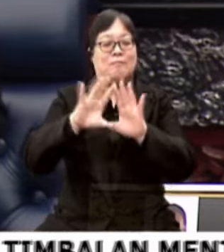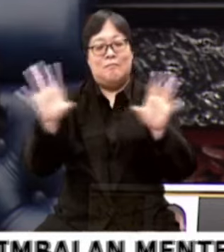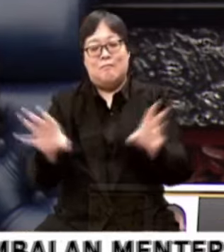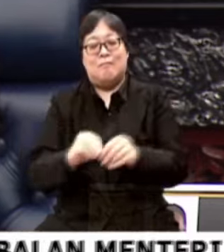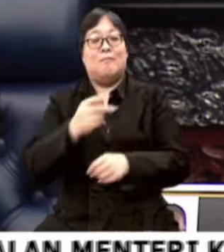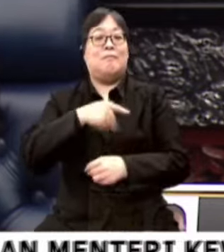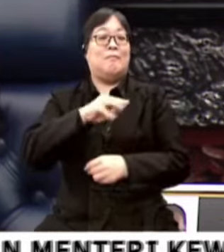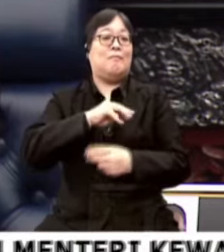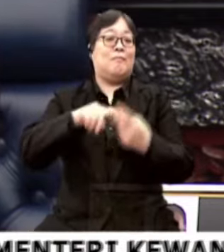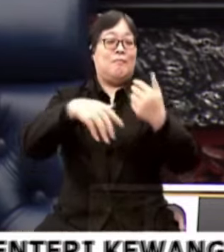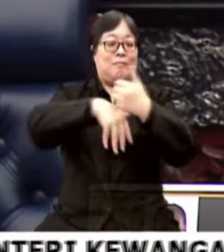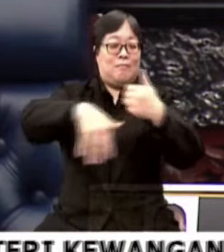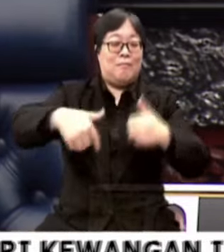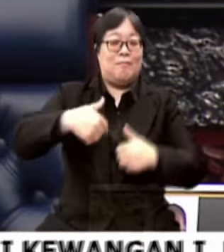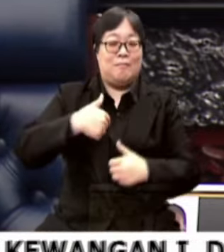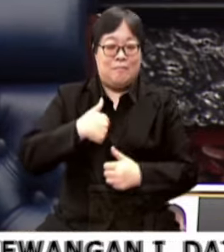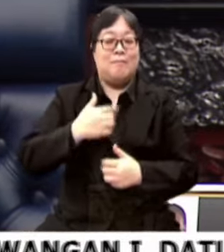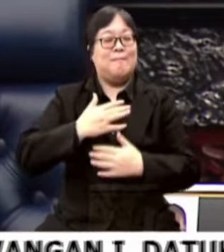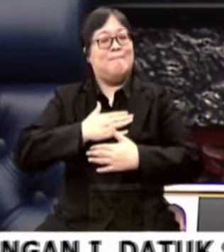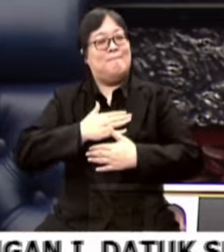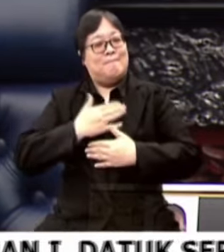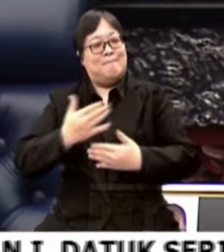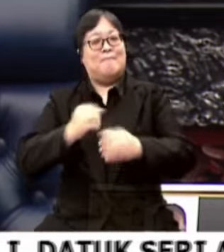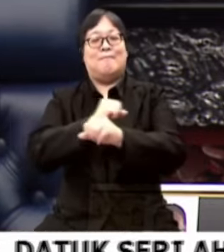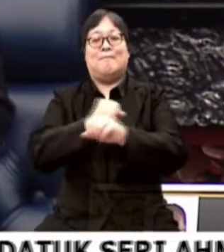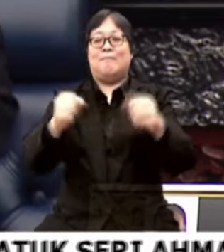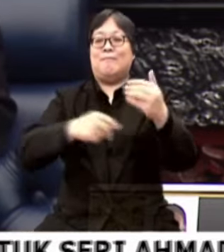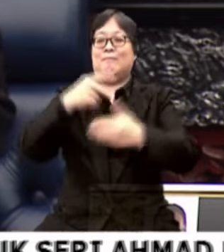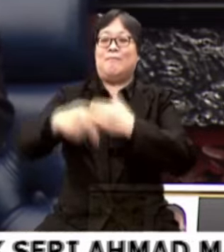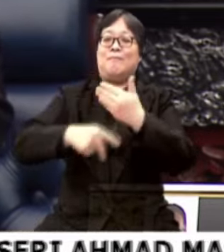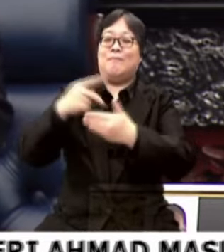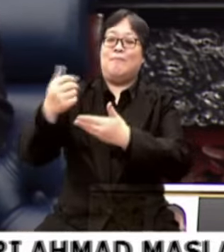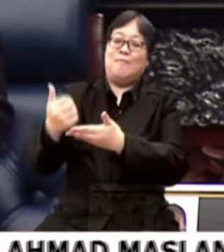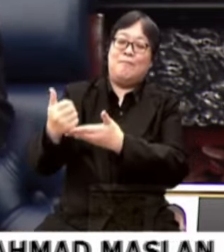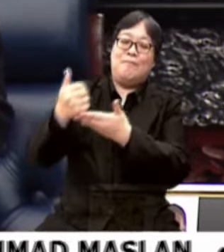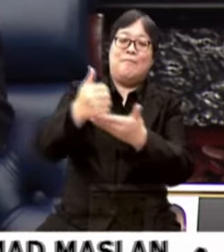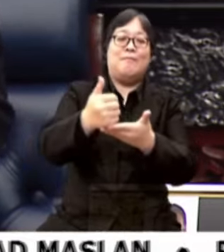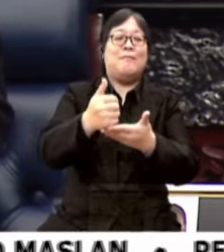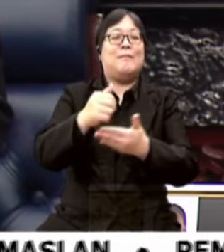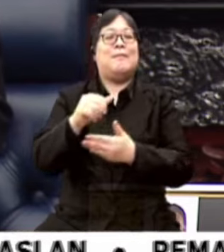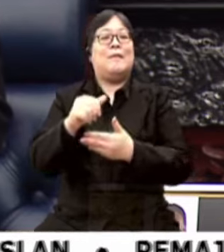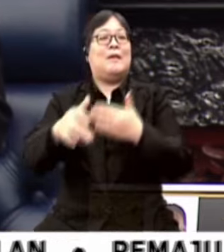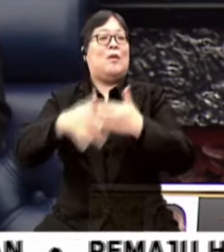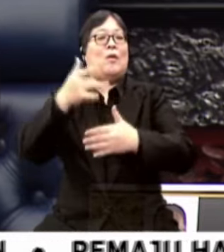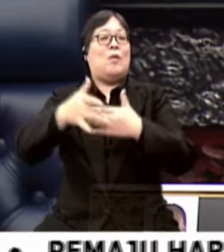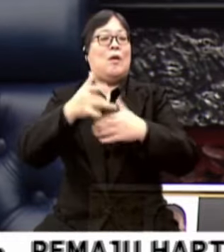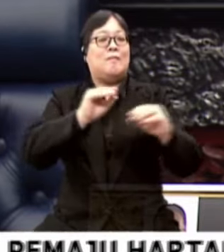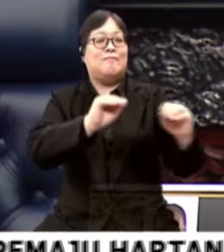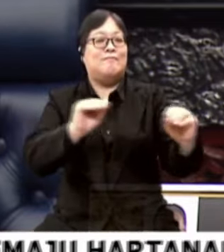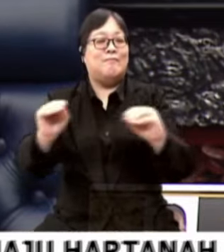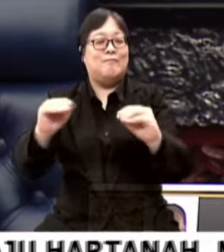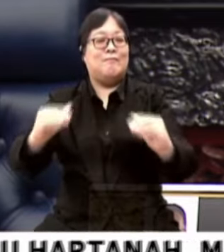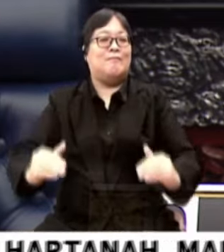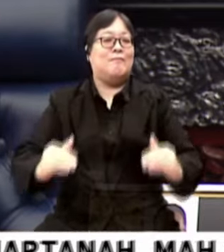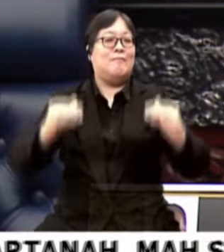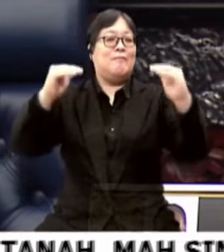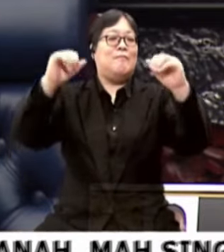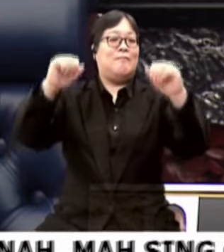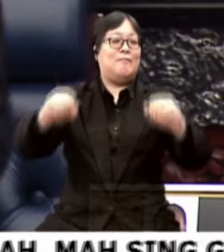agensi dibawa Kementerian saya komited untuk menyediakan program-program bantuan dan intervensi bersasar dalam meningkatkan